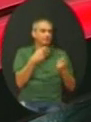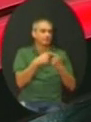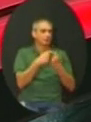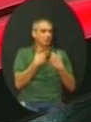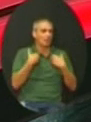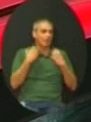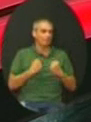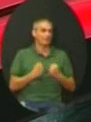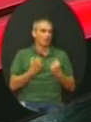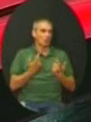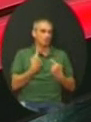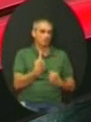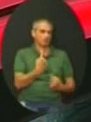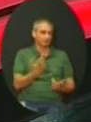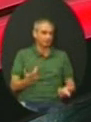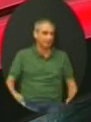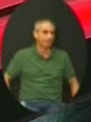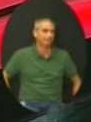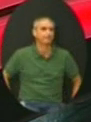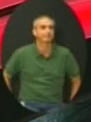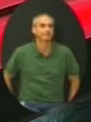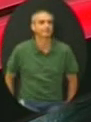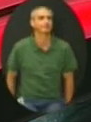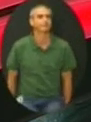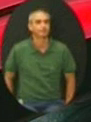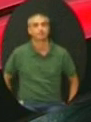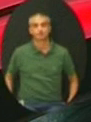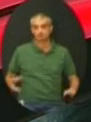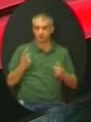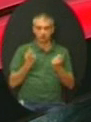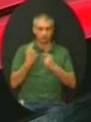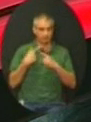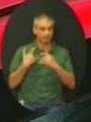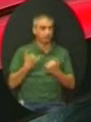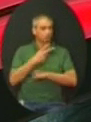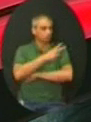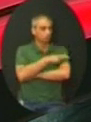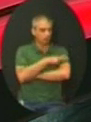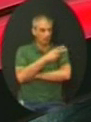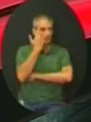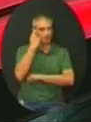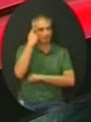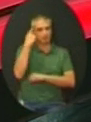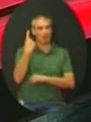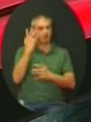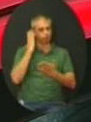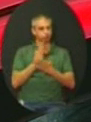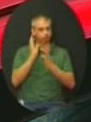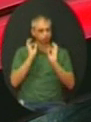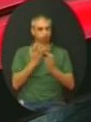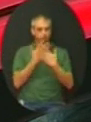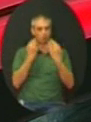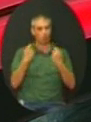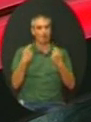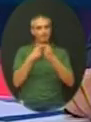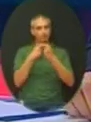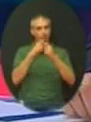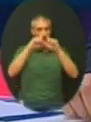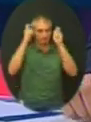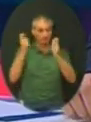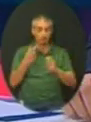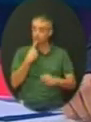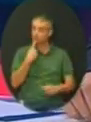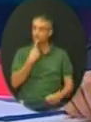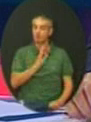לגורמי הביטחון עצמם, כי לפחות לפי מה שהתפרסם, למשטרה הייתה עמדה חד משמעית בנוגע למגנומטרי,